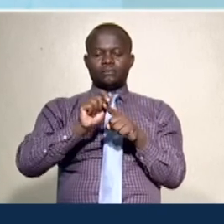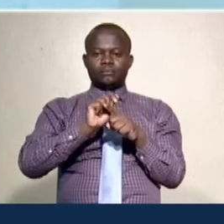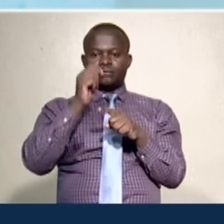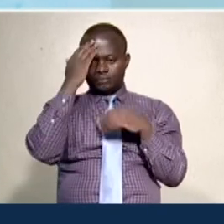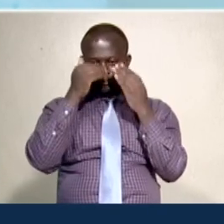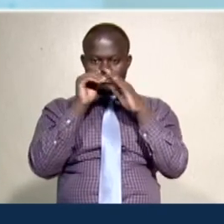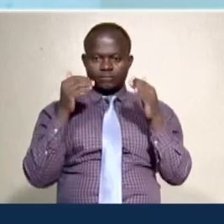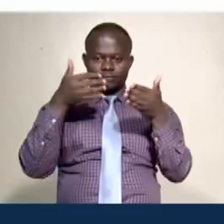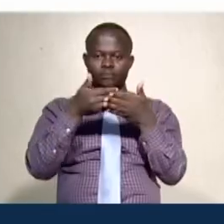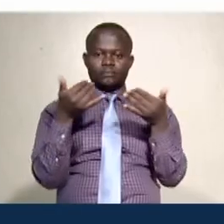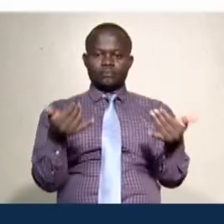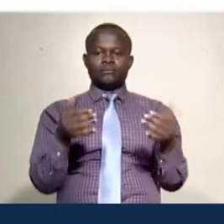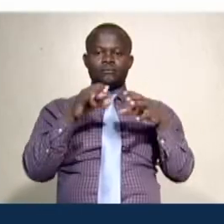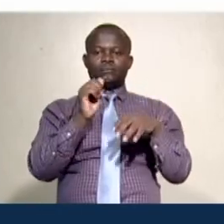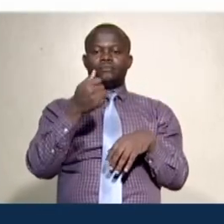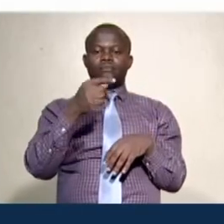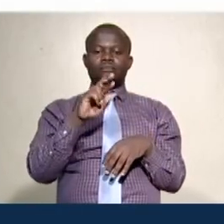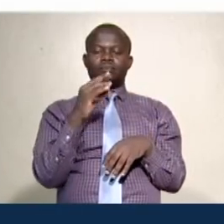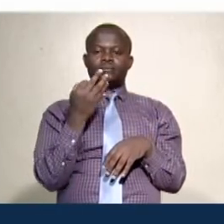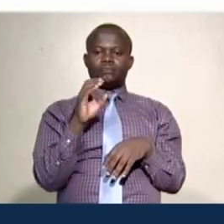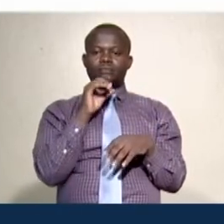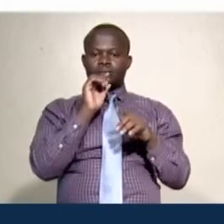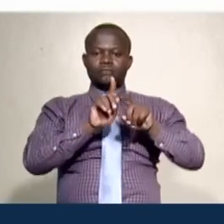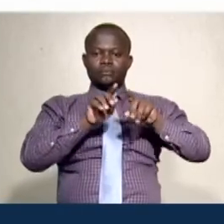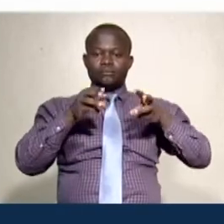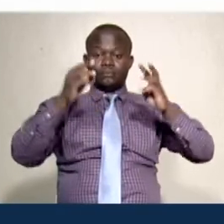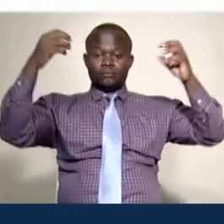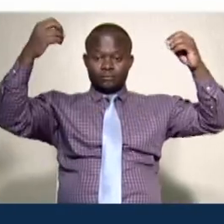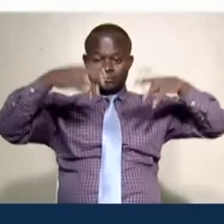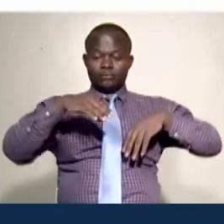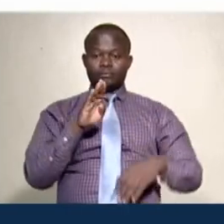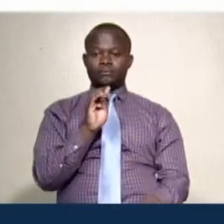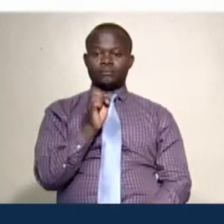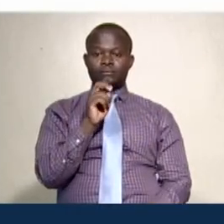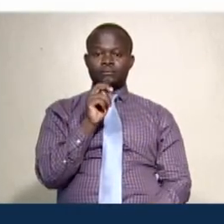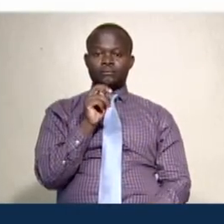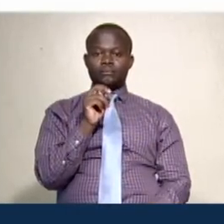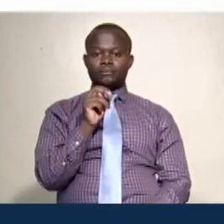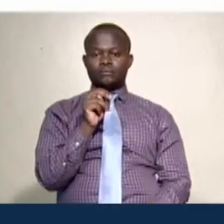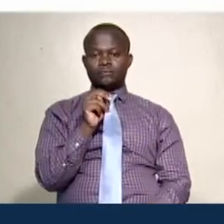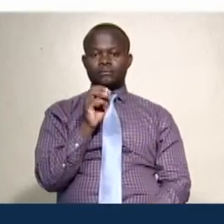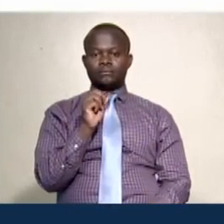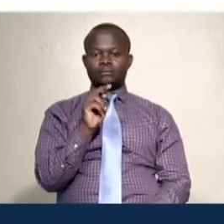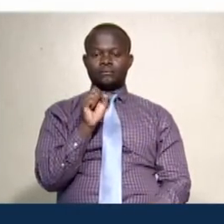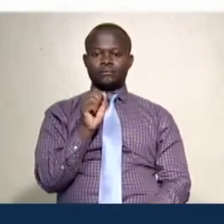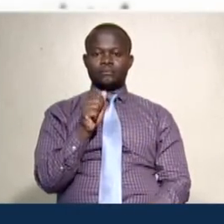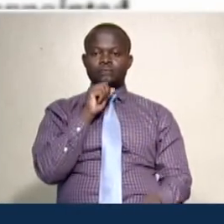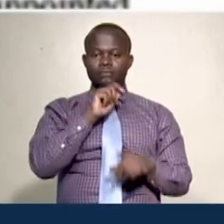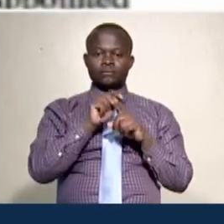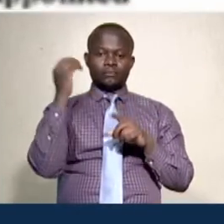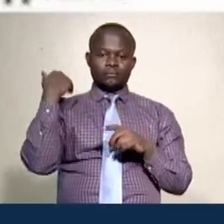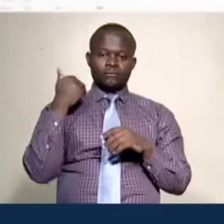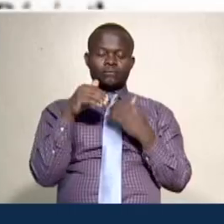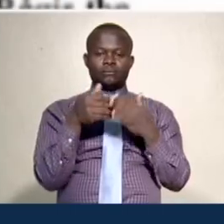kuko kugeza ubu ngubu ikipe ya APR ikaba itaratandukana mu buryo bw'ofisiyeli na Ben Musa Abdsetar utoza ikipe ya APR umwaka ushize